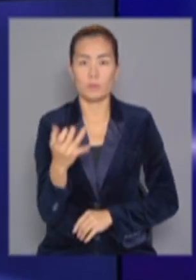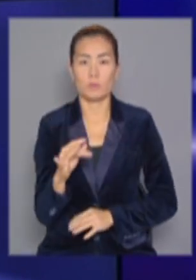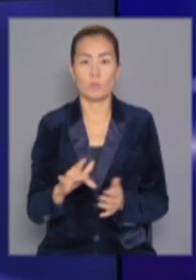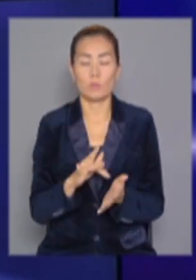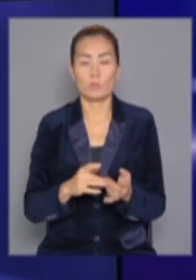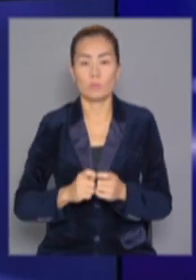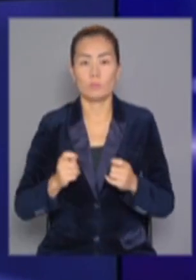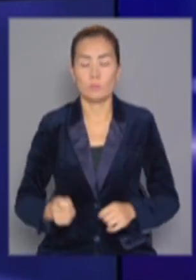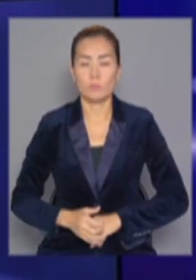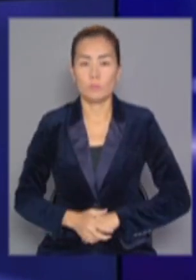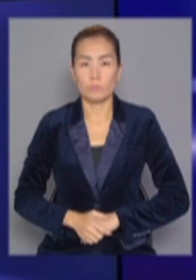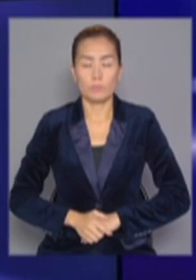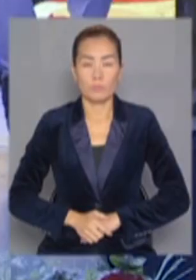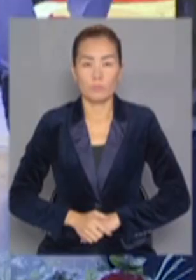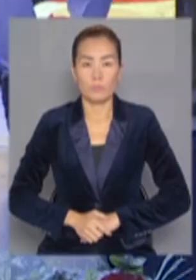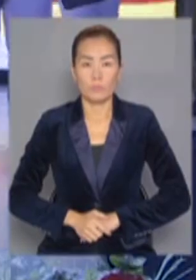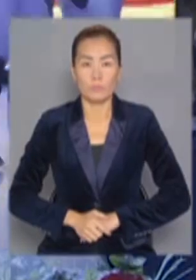ашылған.